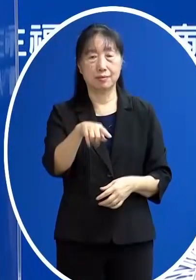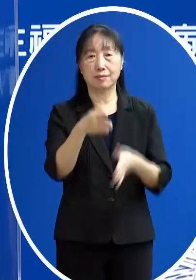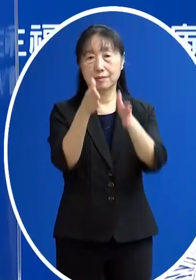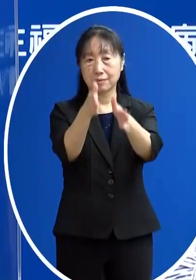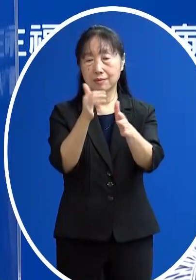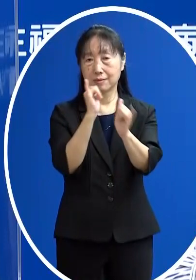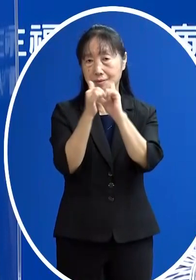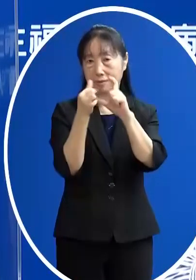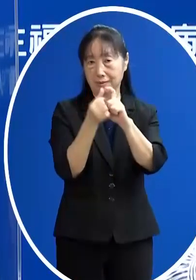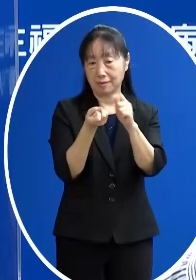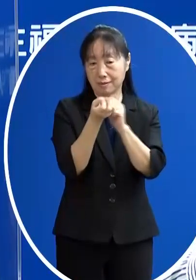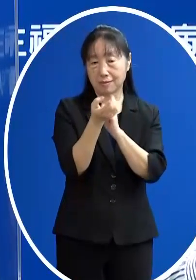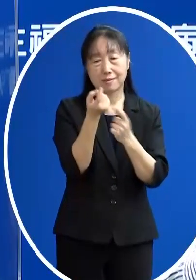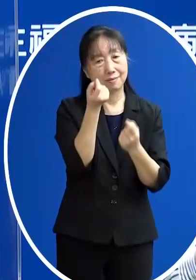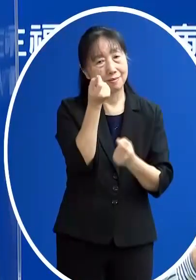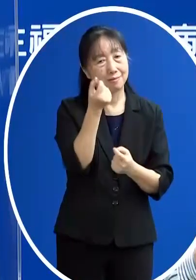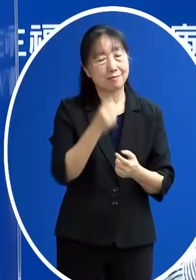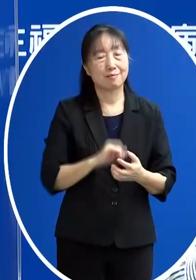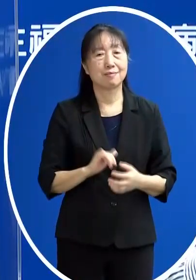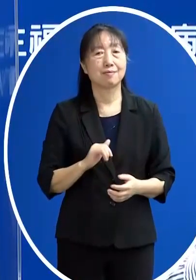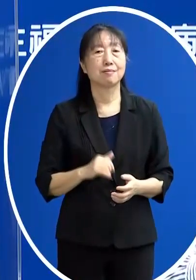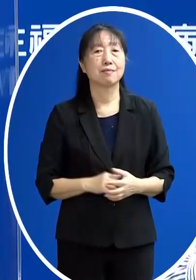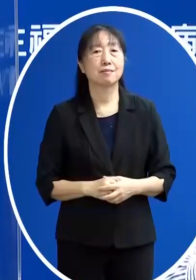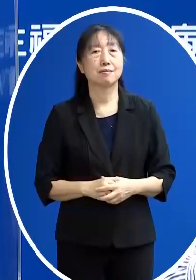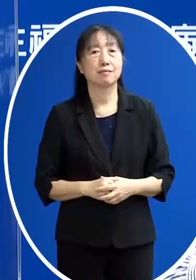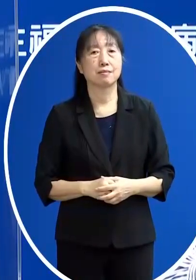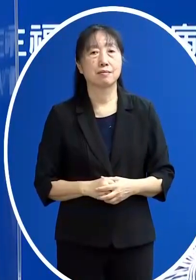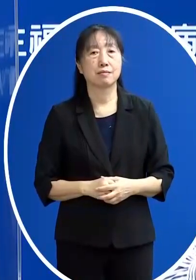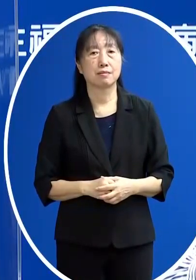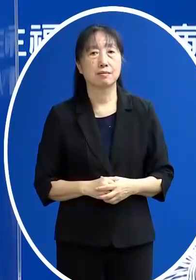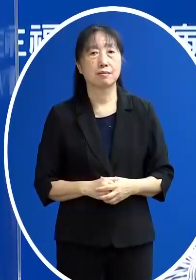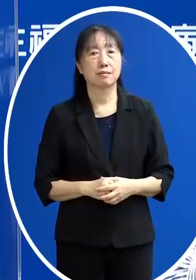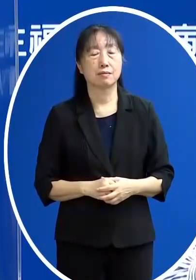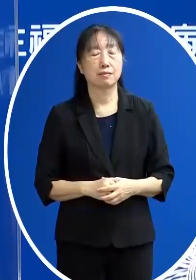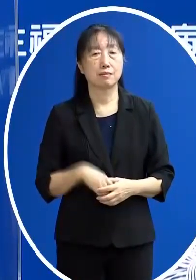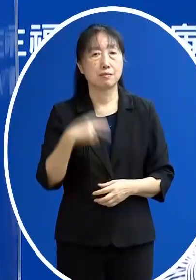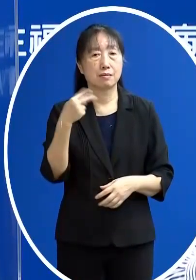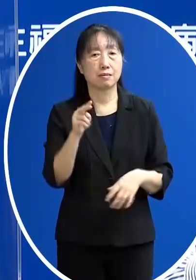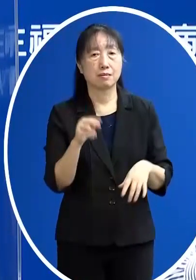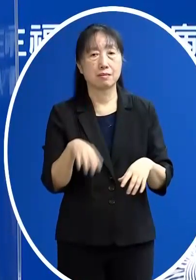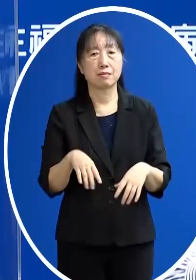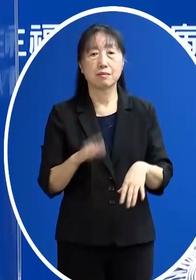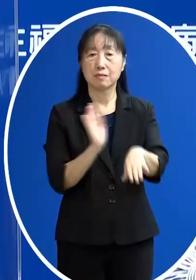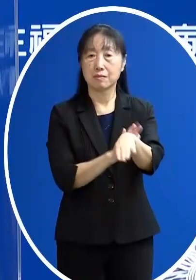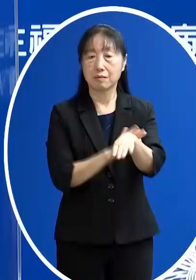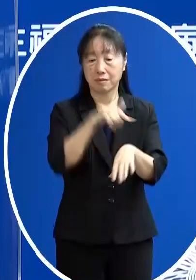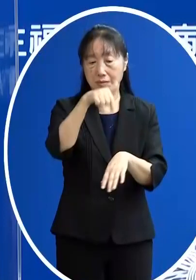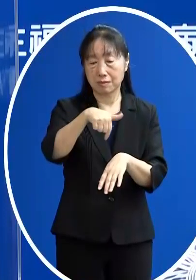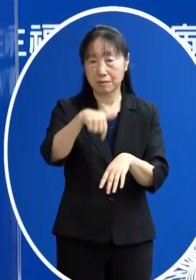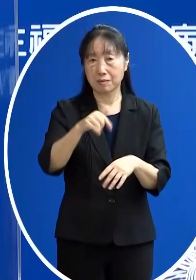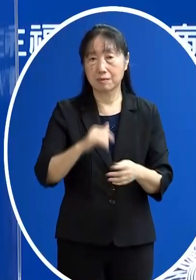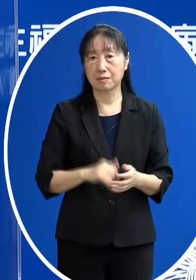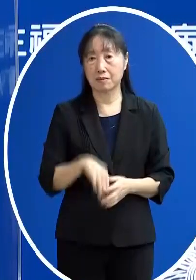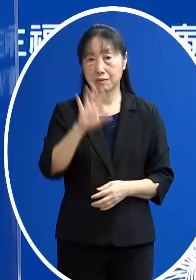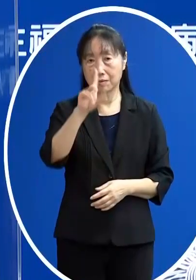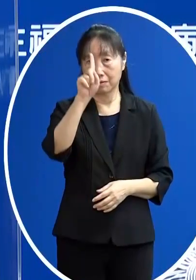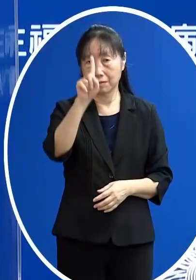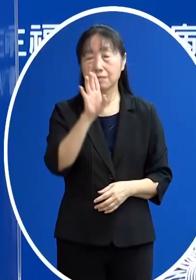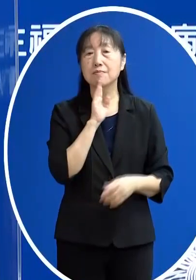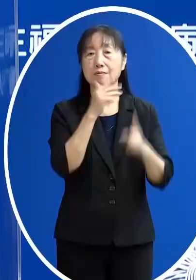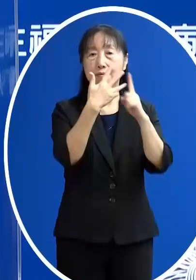区的影响哈比较是没有。然后另外在大家的左下角里面，好，就一位